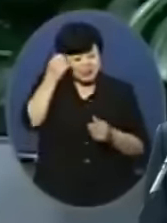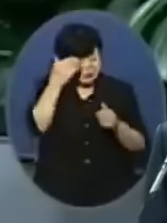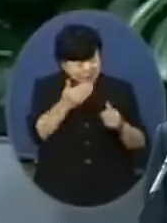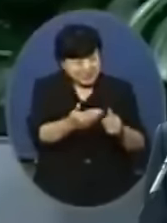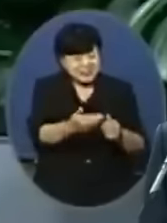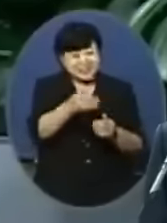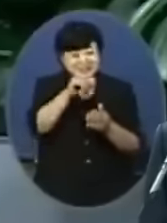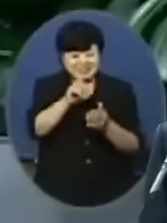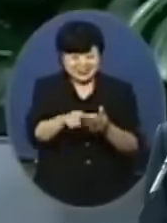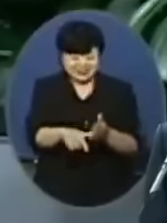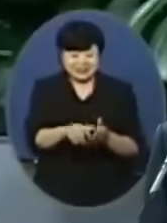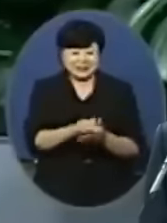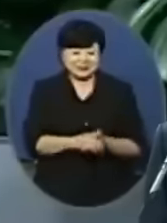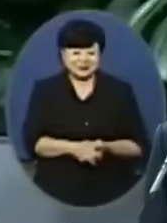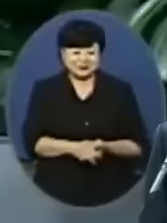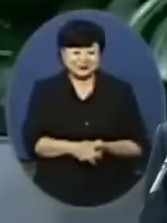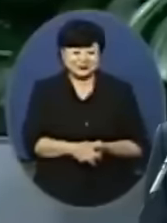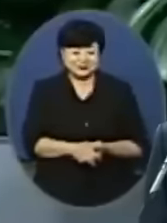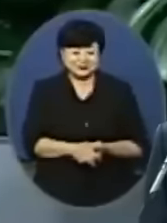성령의 시대인 것입니다.